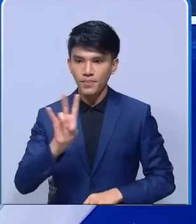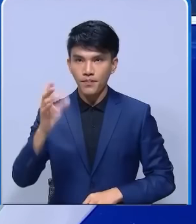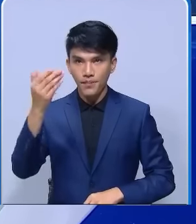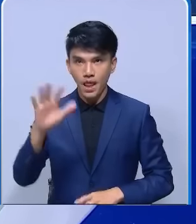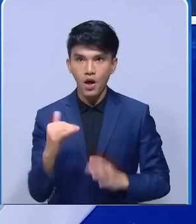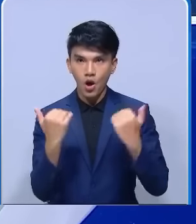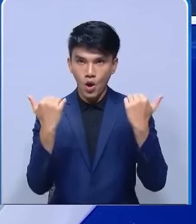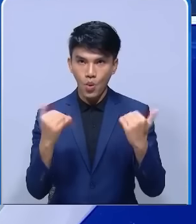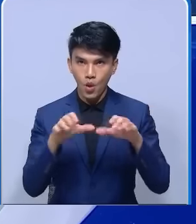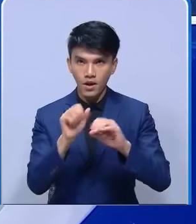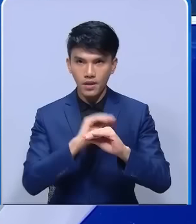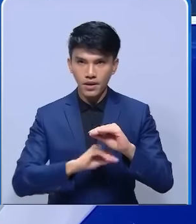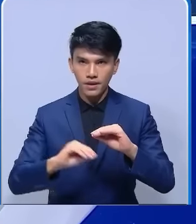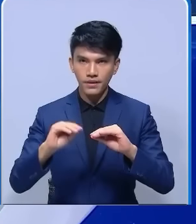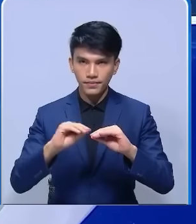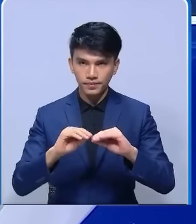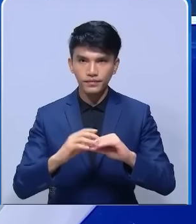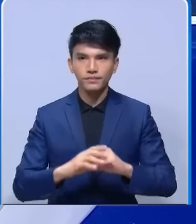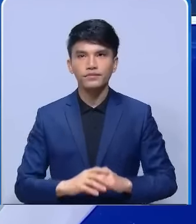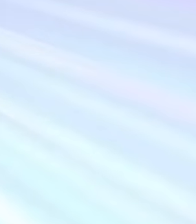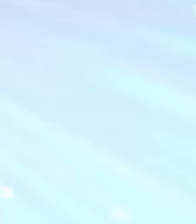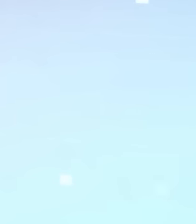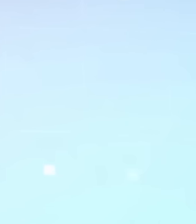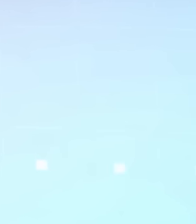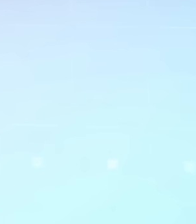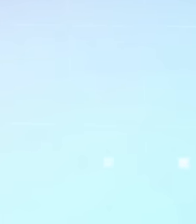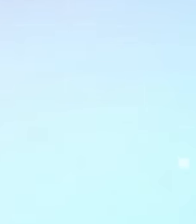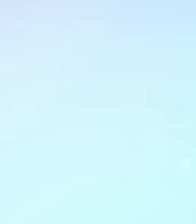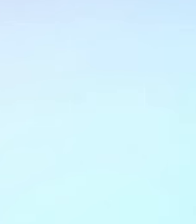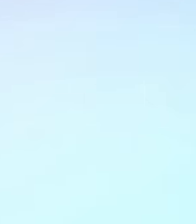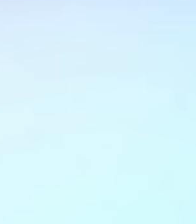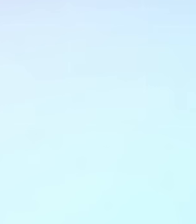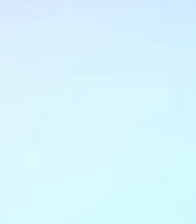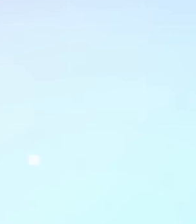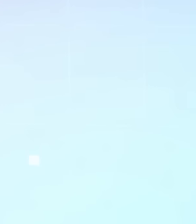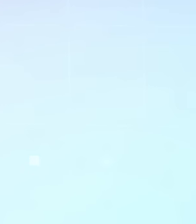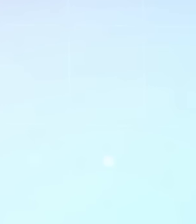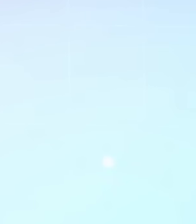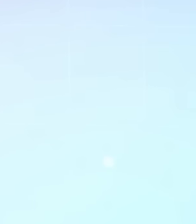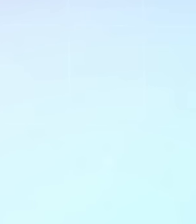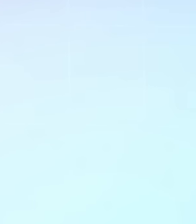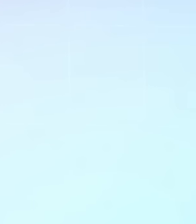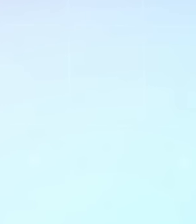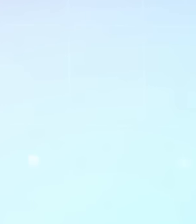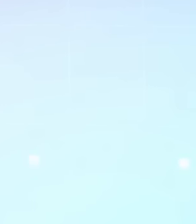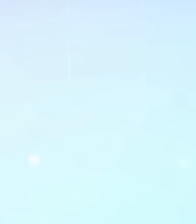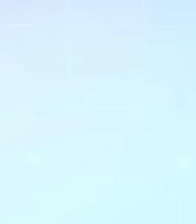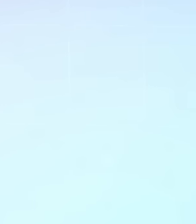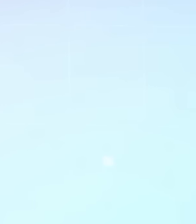มีการคุมตัวบอสพอส่งไปศาลอาญานั่นเองค่ะทำจ HDทวเพื่อคุณ